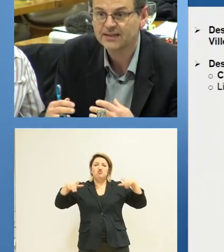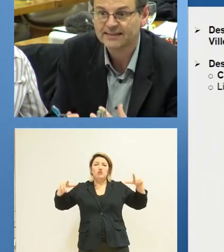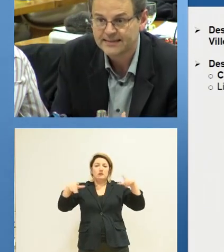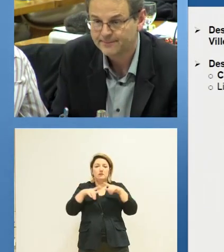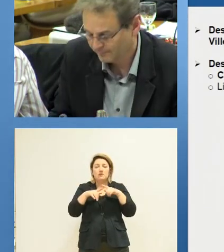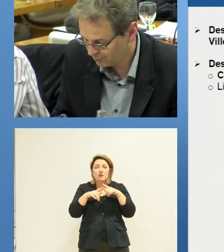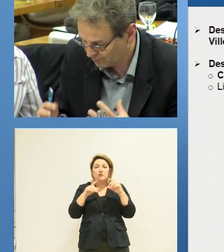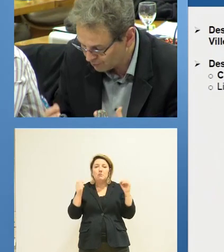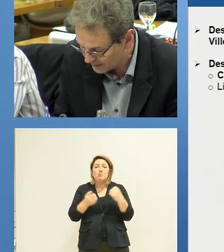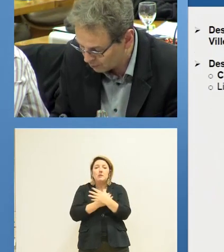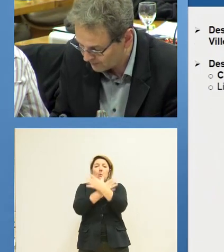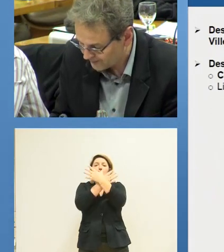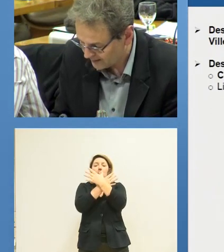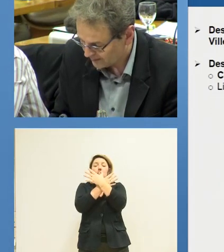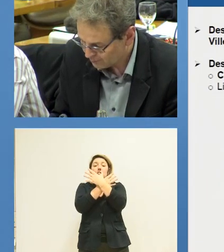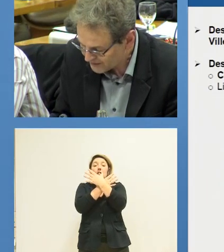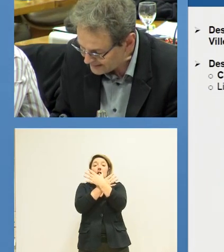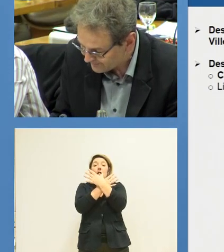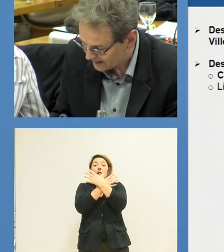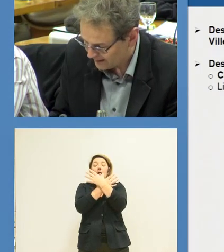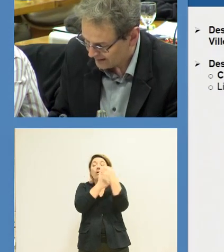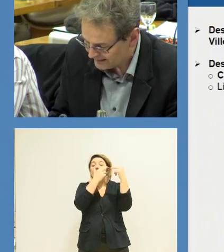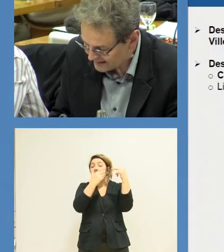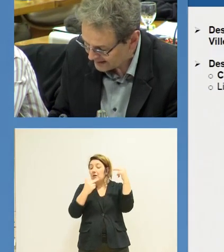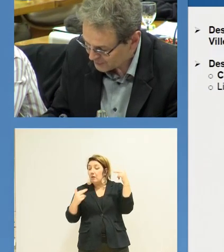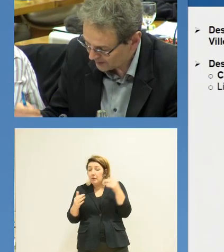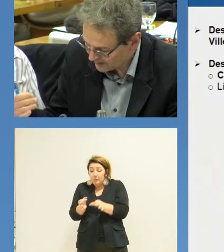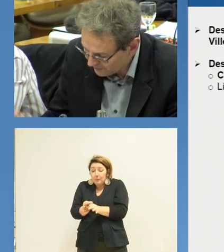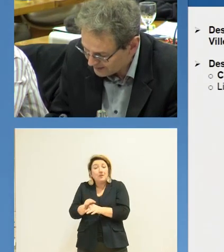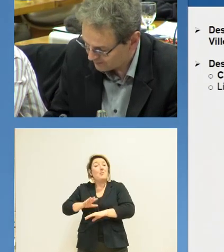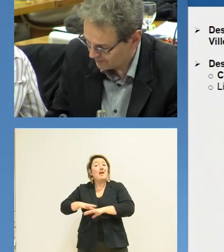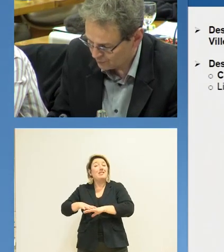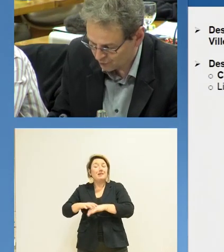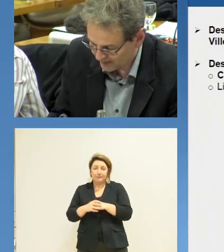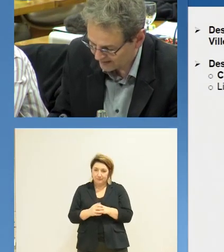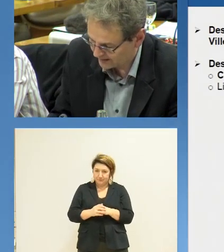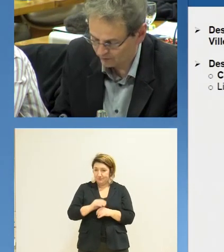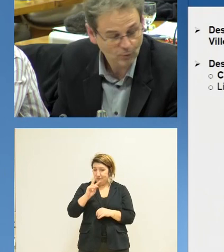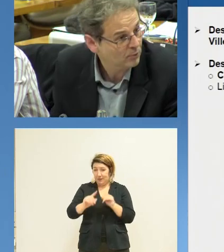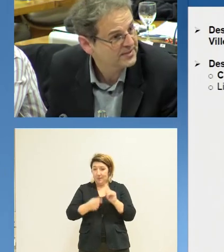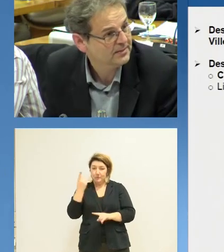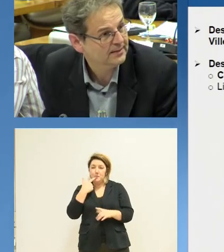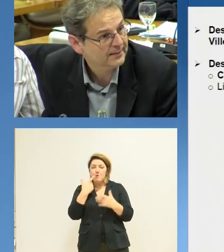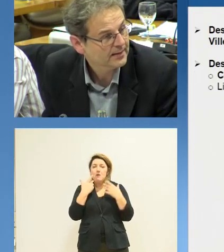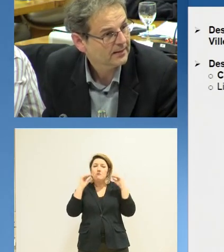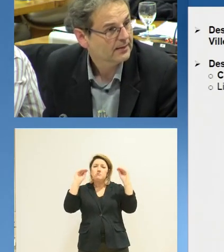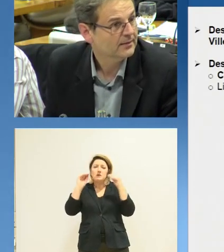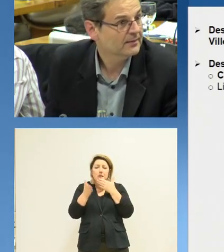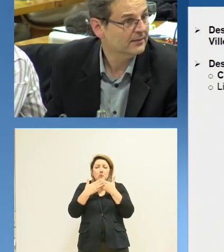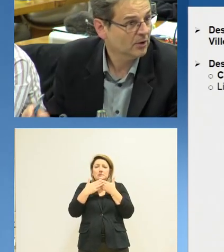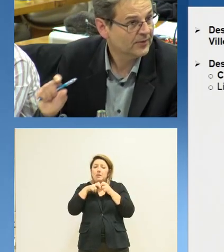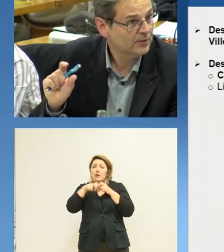de quartier peut plus micro plus petits l'idée c'est d'assurer la vie du commerce de proximité